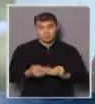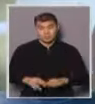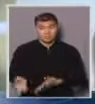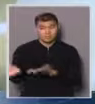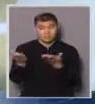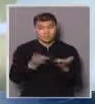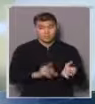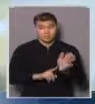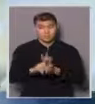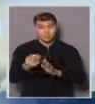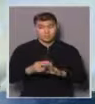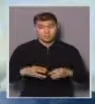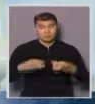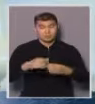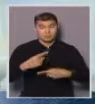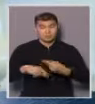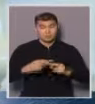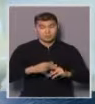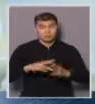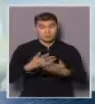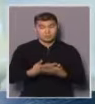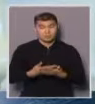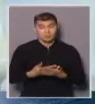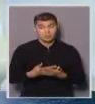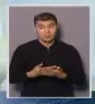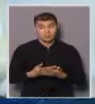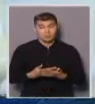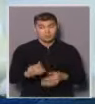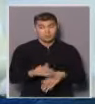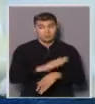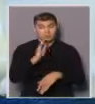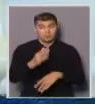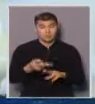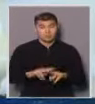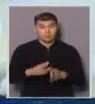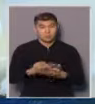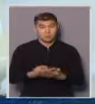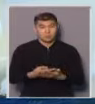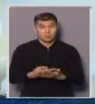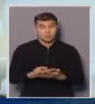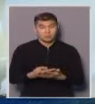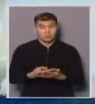шақырғанға мың рахмет. Деді, аман болсын, денсаулық болсын.